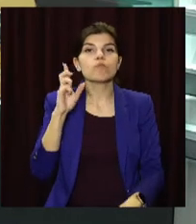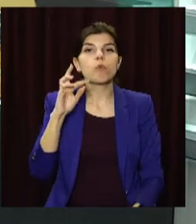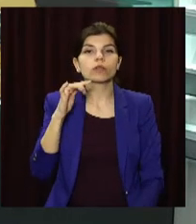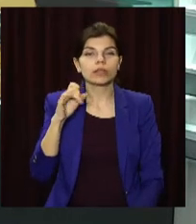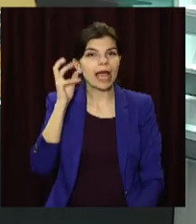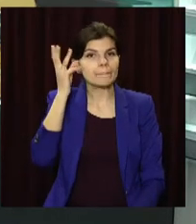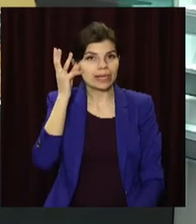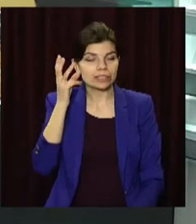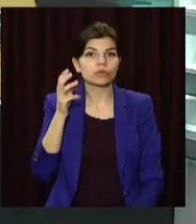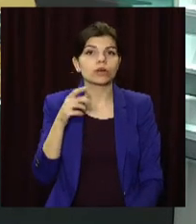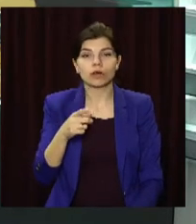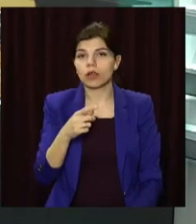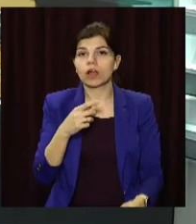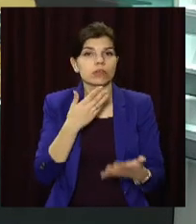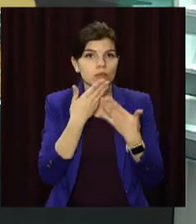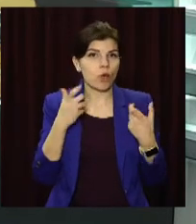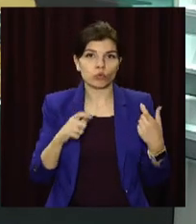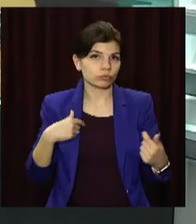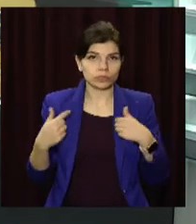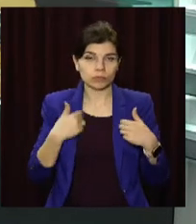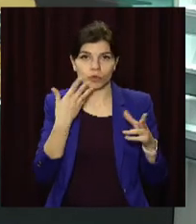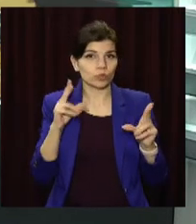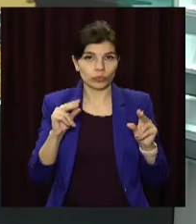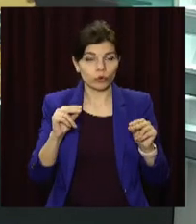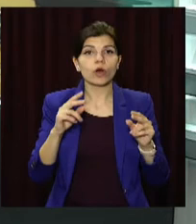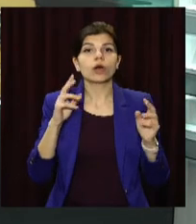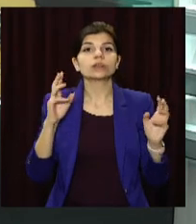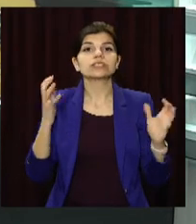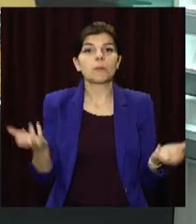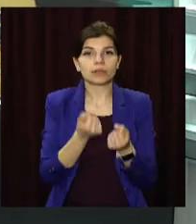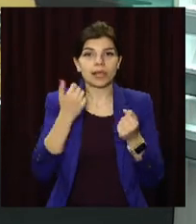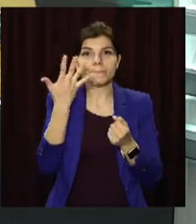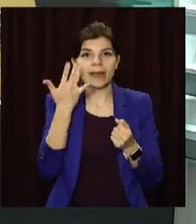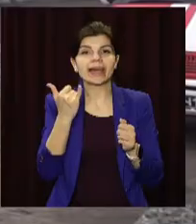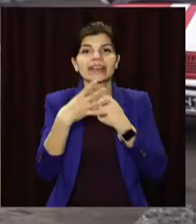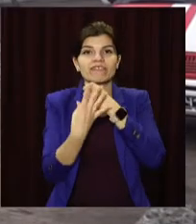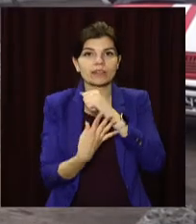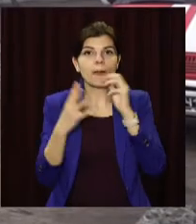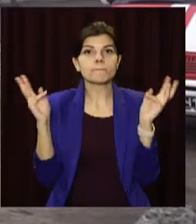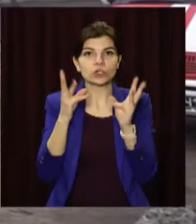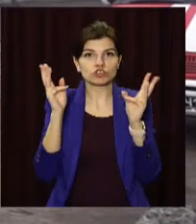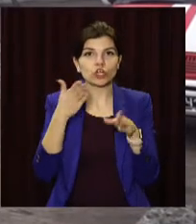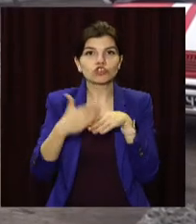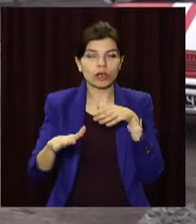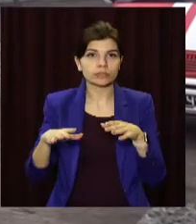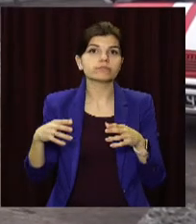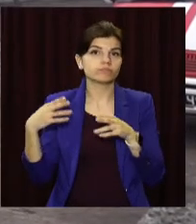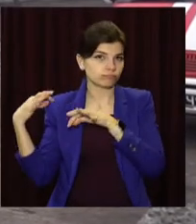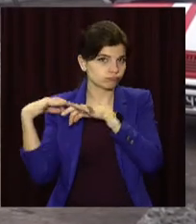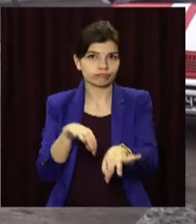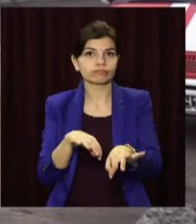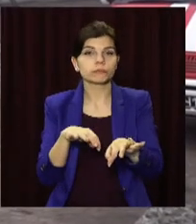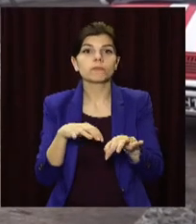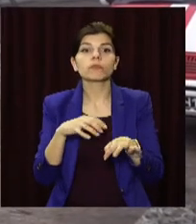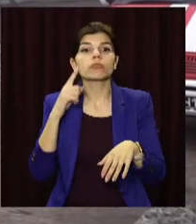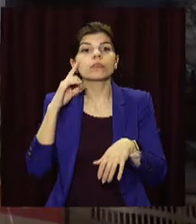Хмельницького. Обійшлося без жертв та постраждалих. На місце прибули рятувальники 5-ї та 19-ї пожежних частин. Як